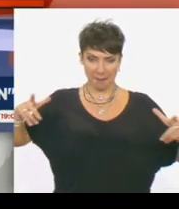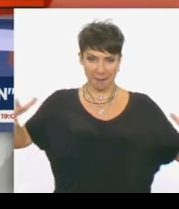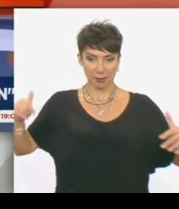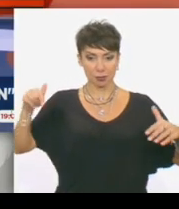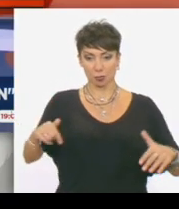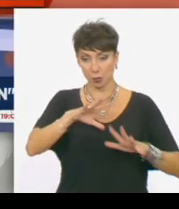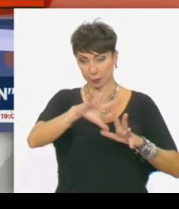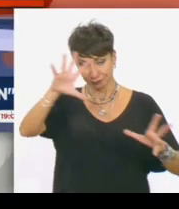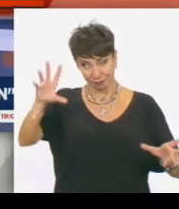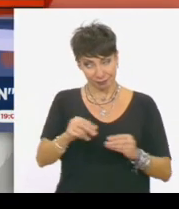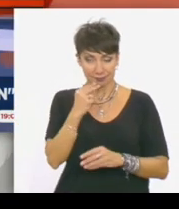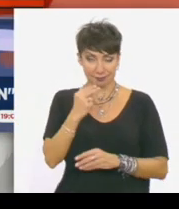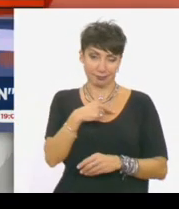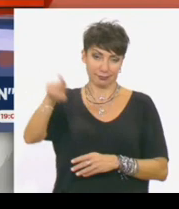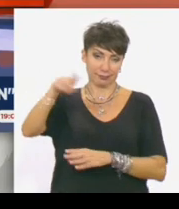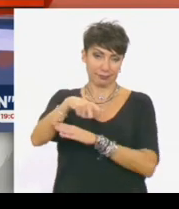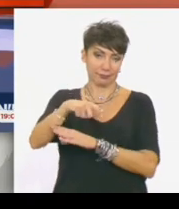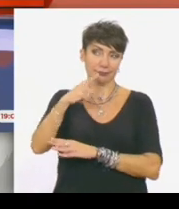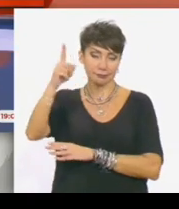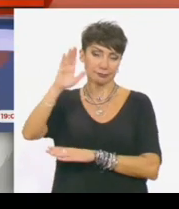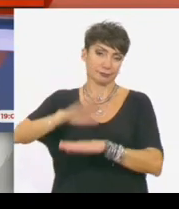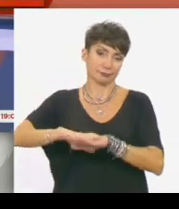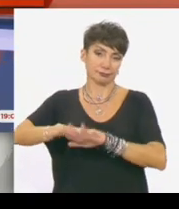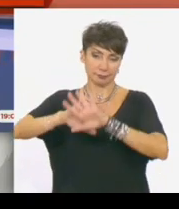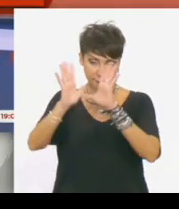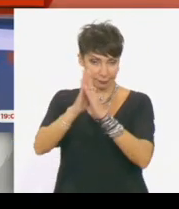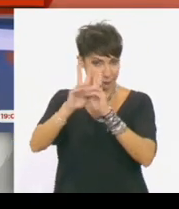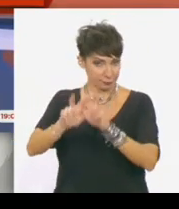υπόψη οδηγείται στη δικαιοσύνη και από εδώ και πέρα βεβαίως εκείνη θα κρίνει ποιος θέει και ποιος όχι. Να σε ευχαριστήσω πολύ.